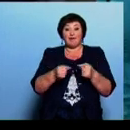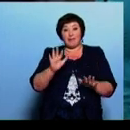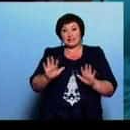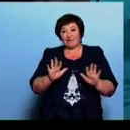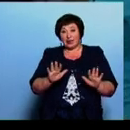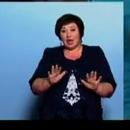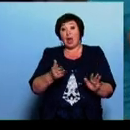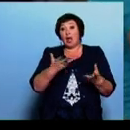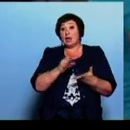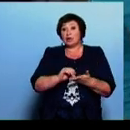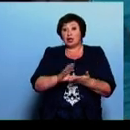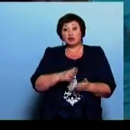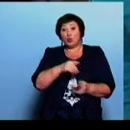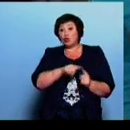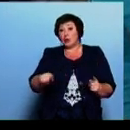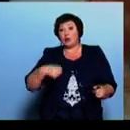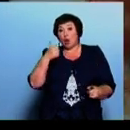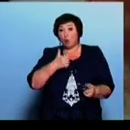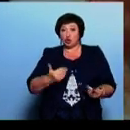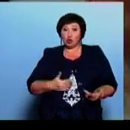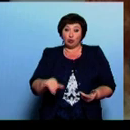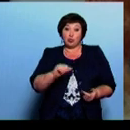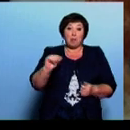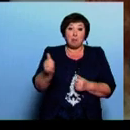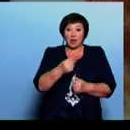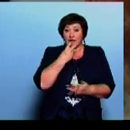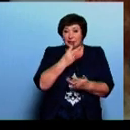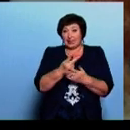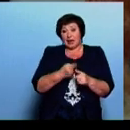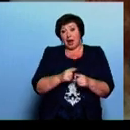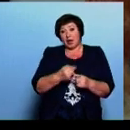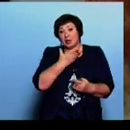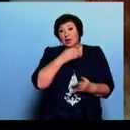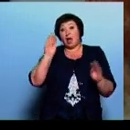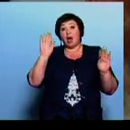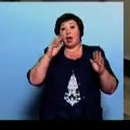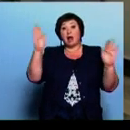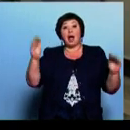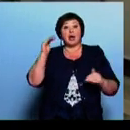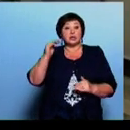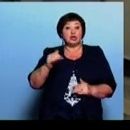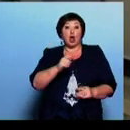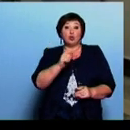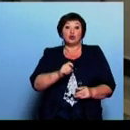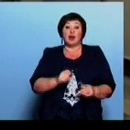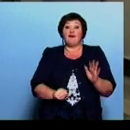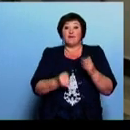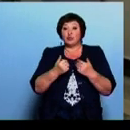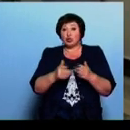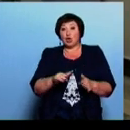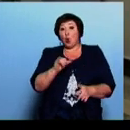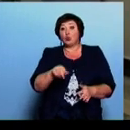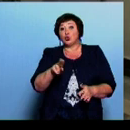этой коллекции ушли годы. Жители Удмуртии – первые зрители этих картин. Художники – выпускники УДГУ, потому и премьеру